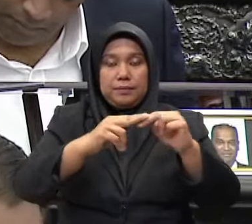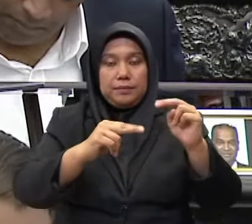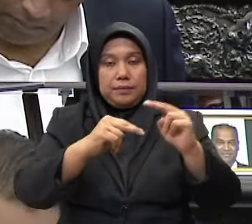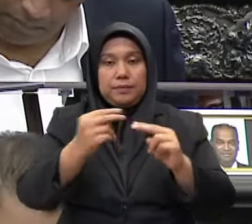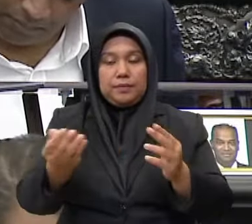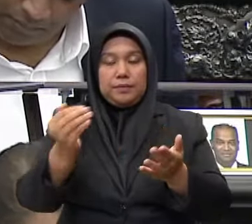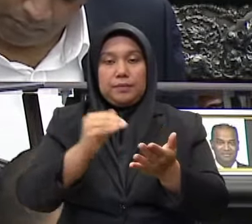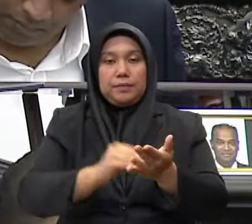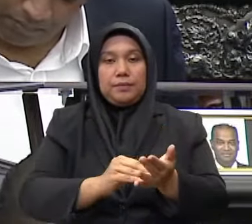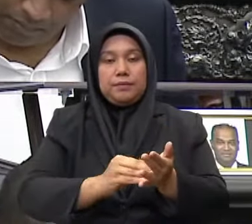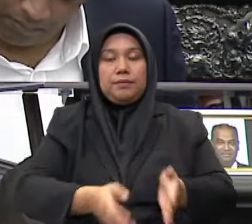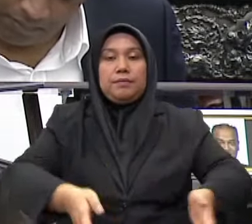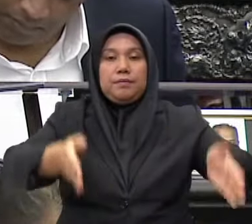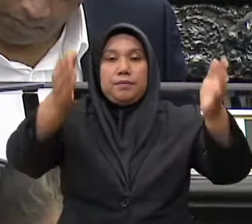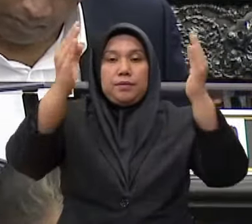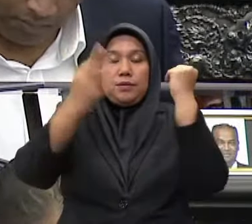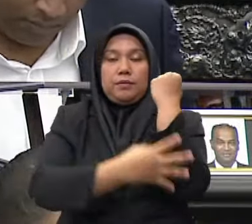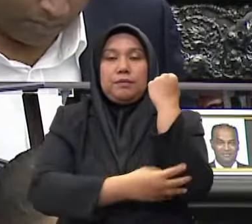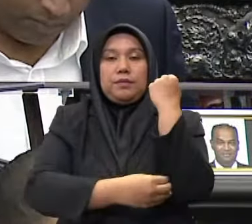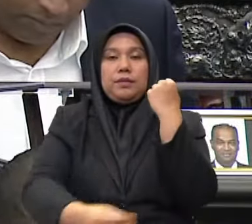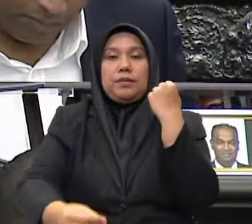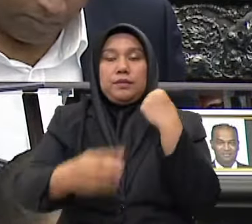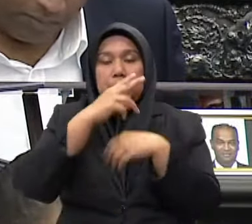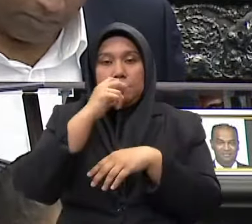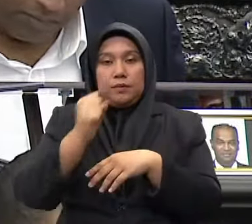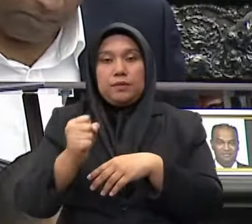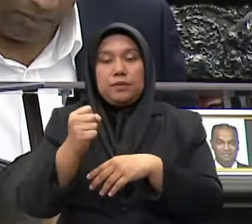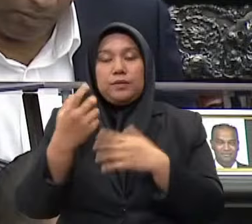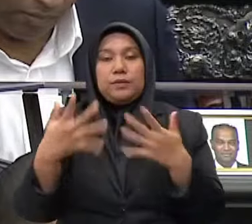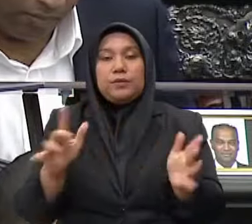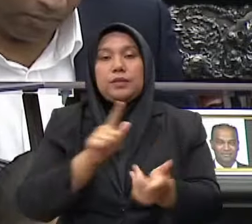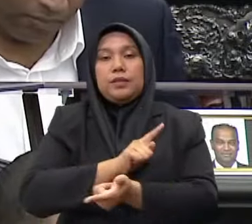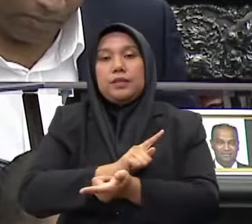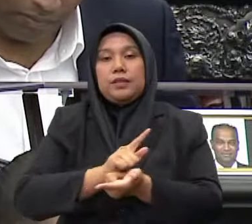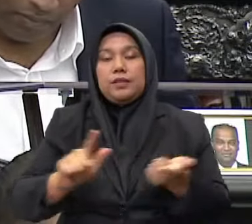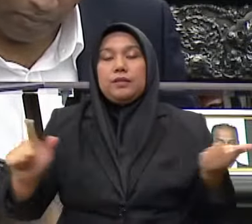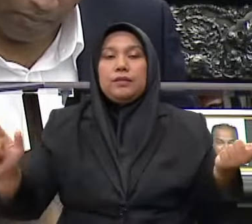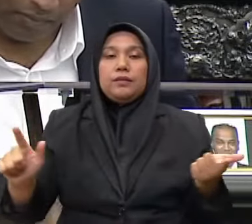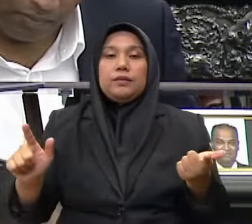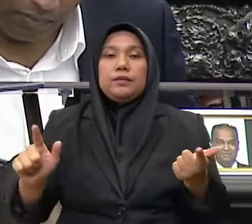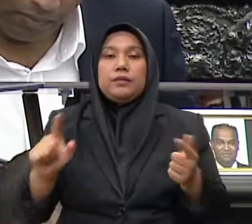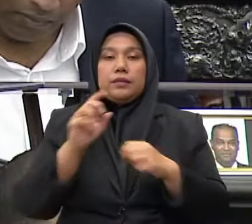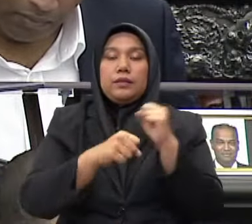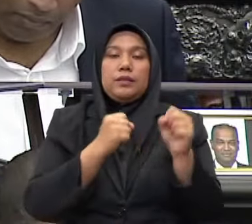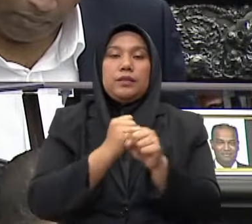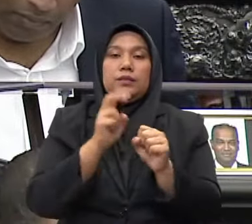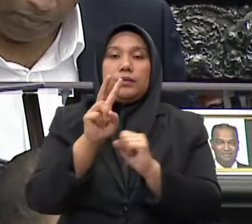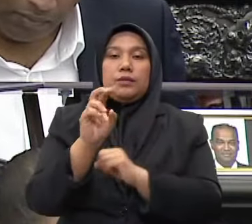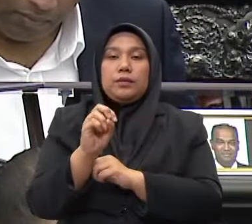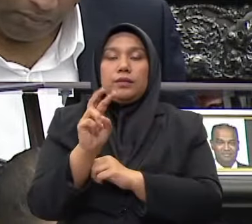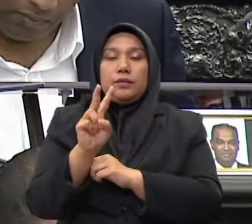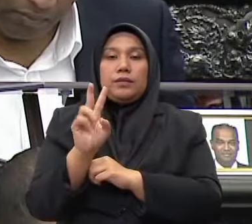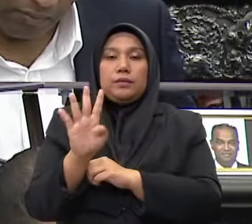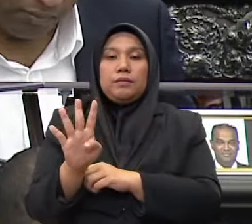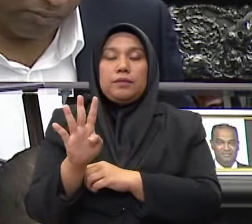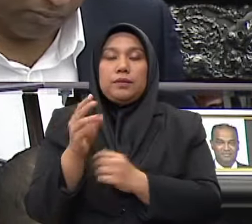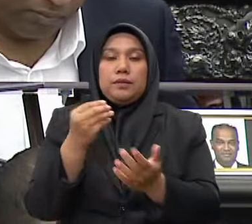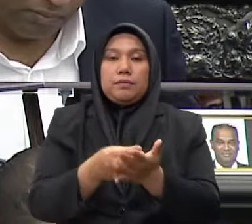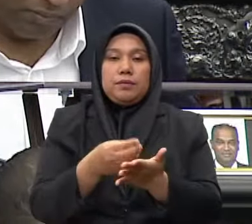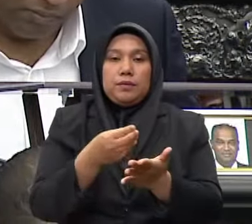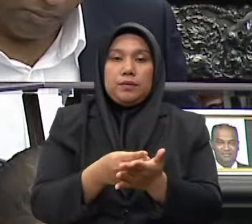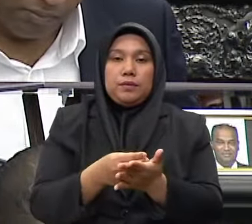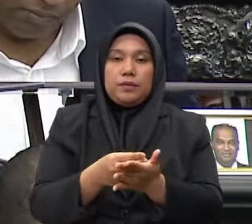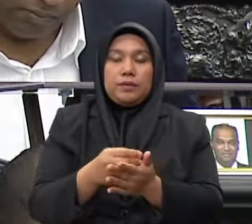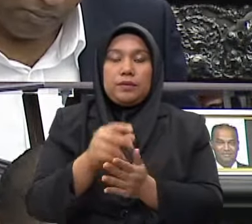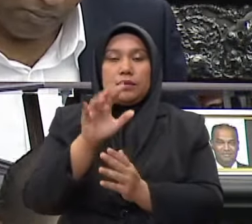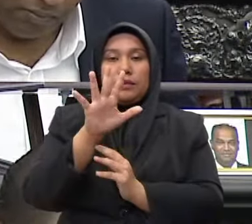bangunan daif di SK muubong telah pun diluluskan pada tahun 2024 melibatkan suatu peruntukan